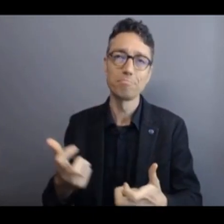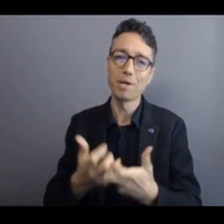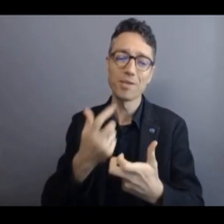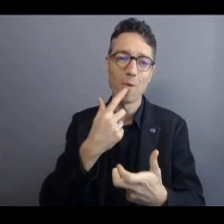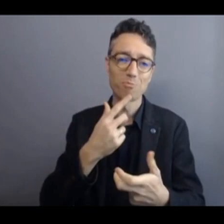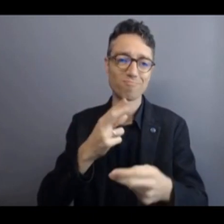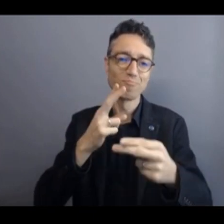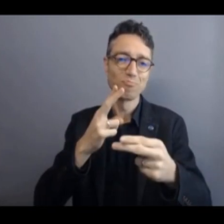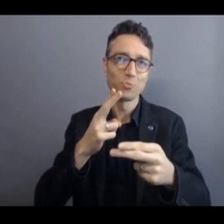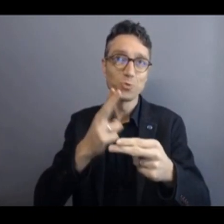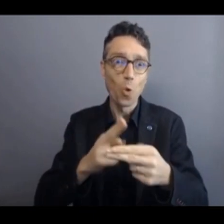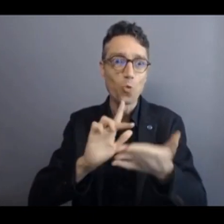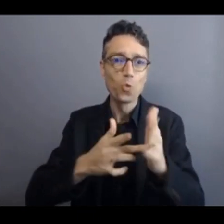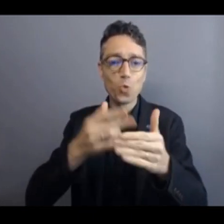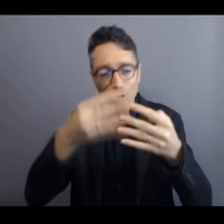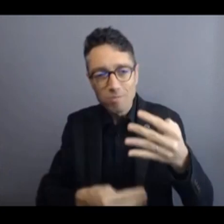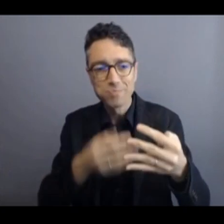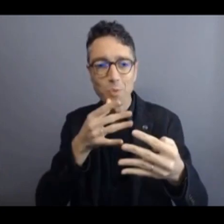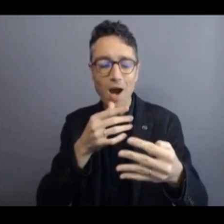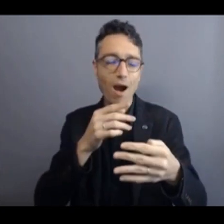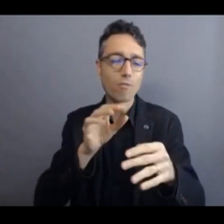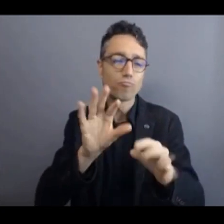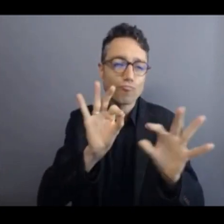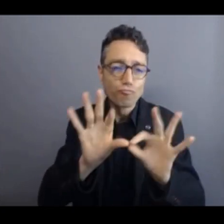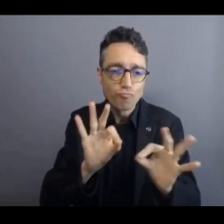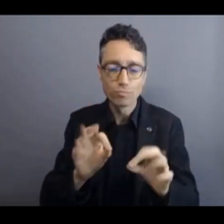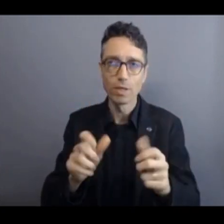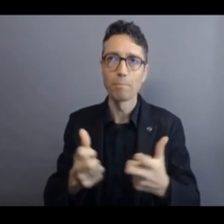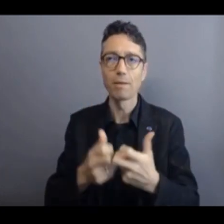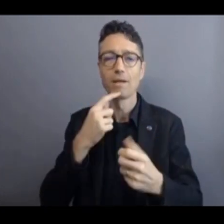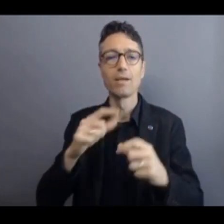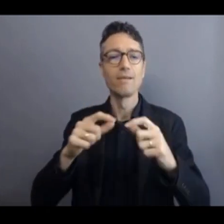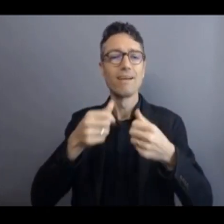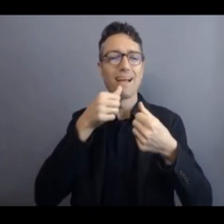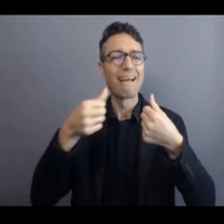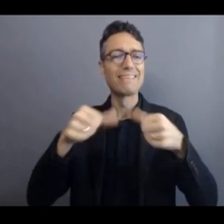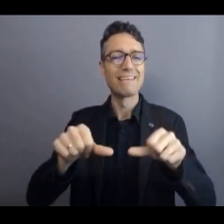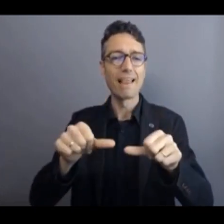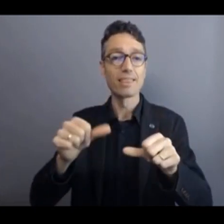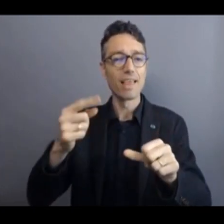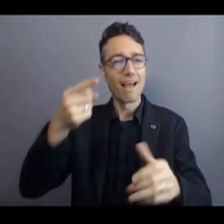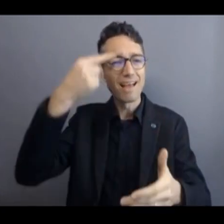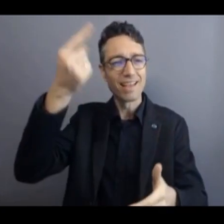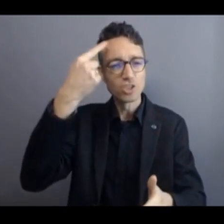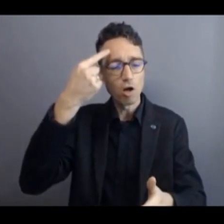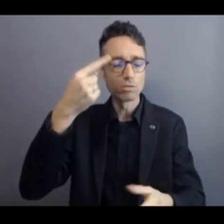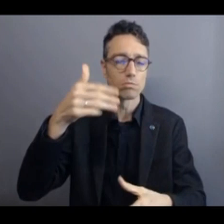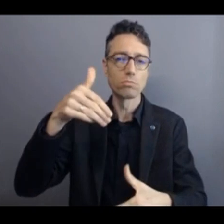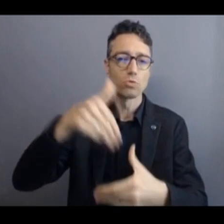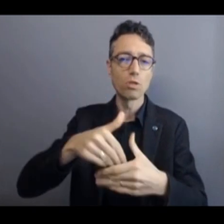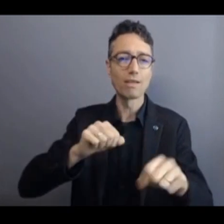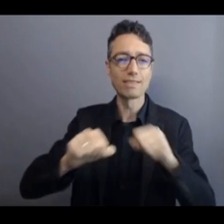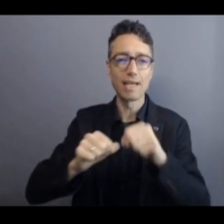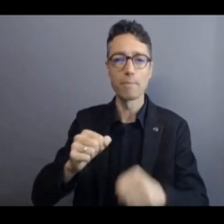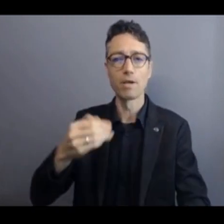finir. Des étiquettes intelligentes, par exemple, avec le système Navilance. Pour les personnes